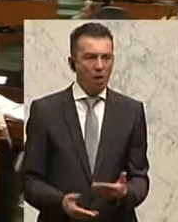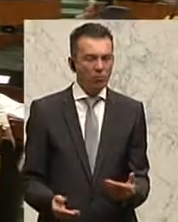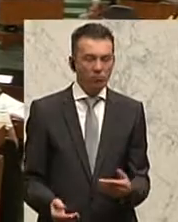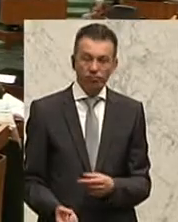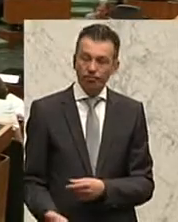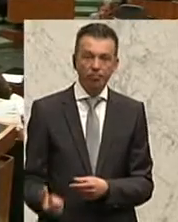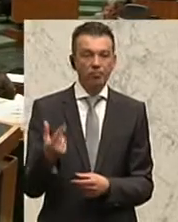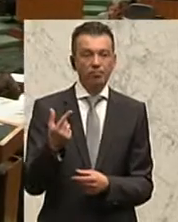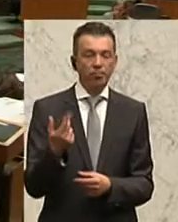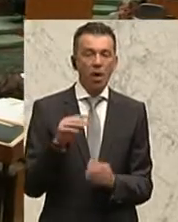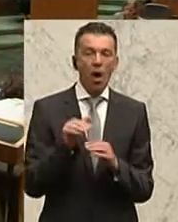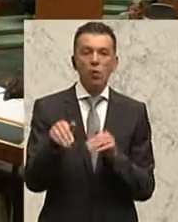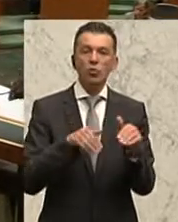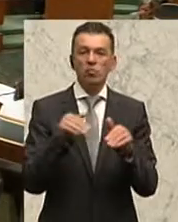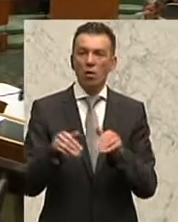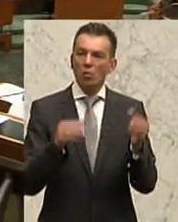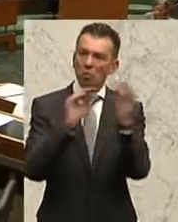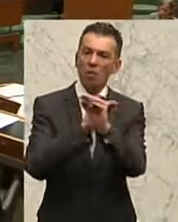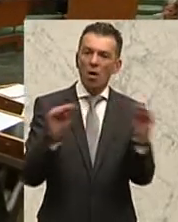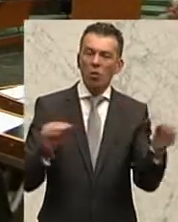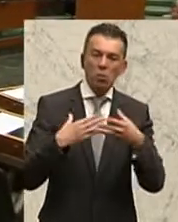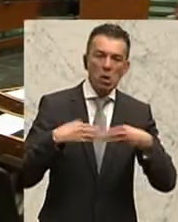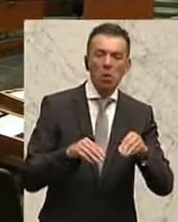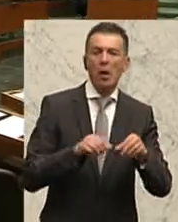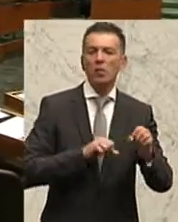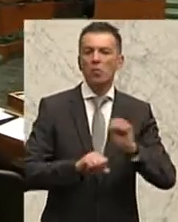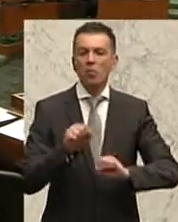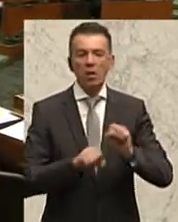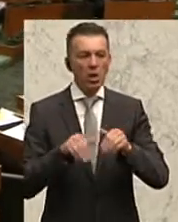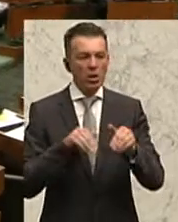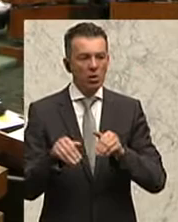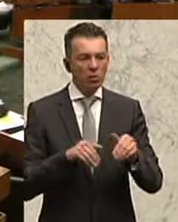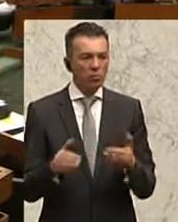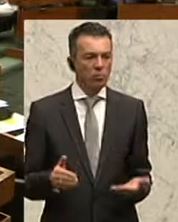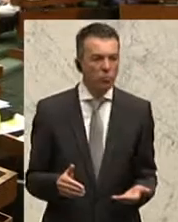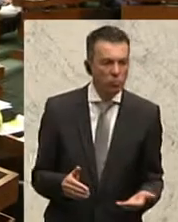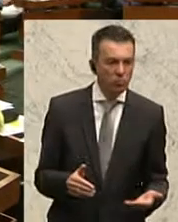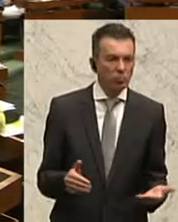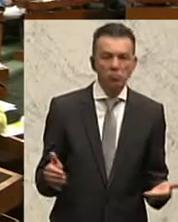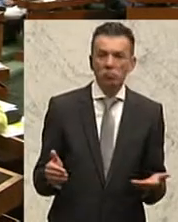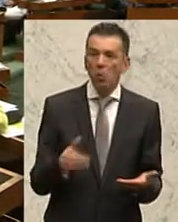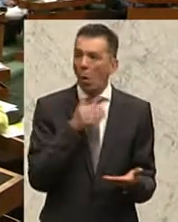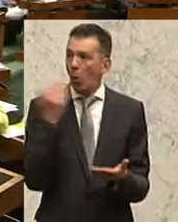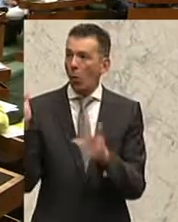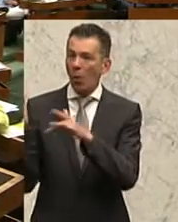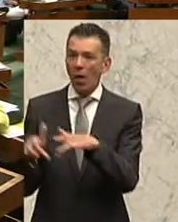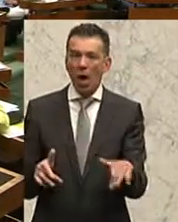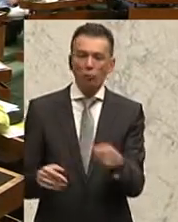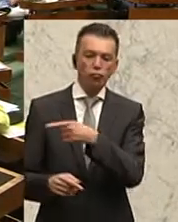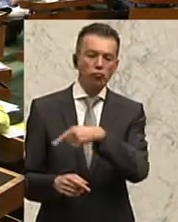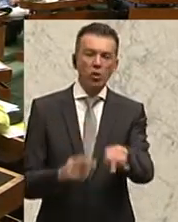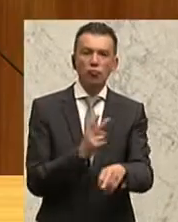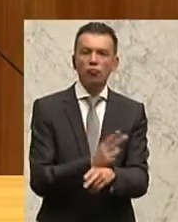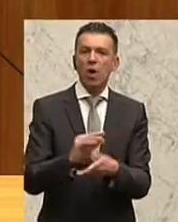verkündet, gemeinsam mit dem Herrn Verteidigungsminister, das wäre militärisch notwendig, nicht einmal da ist, sondern der Staatssekretär schickt, und auch das wird noch